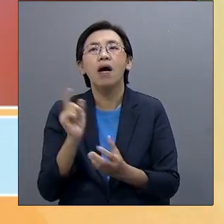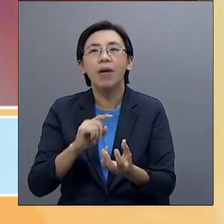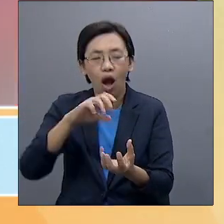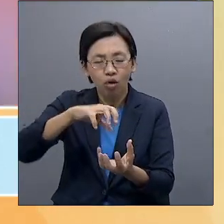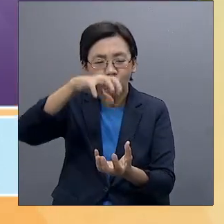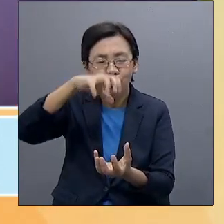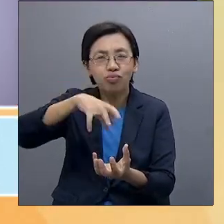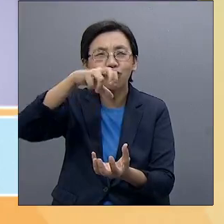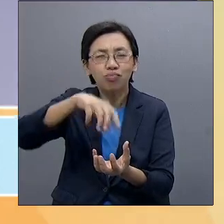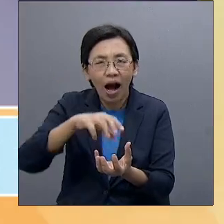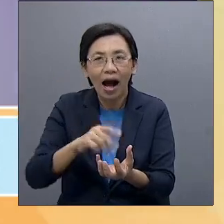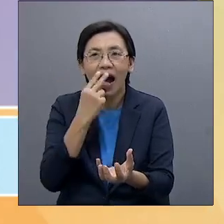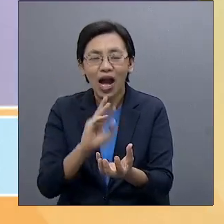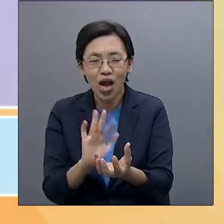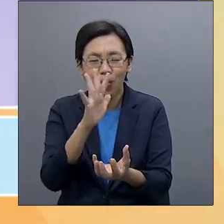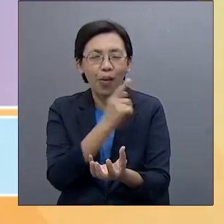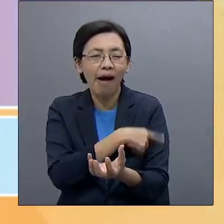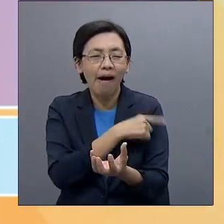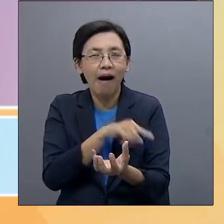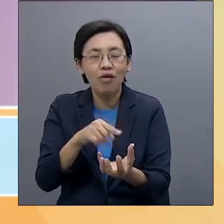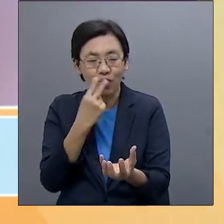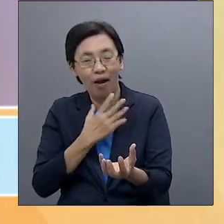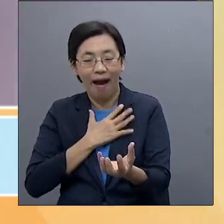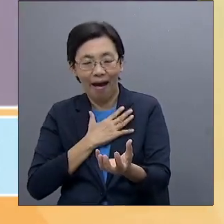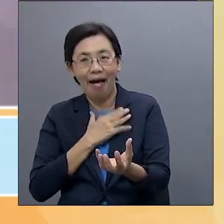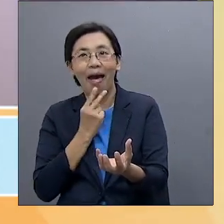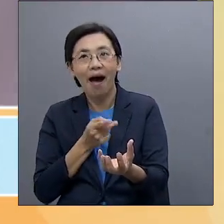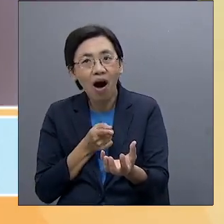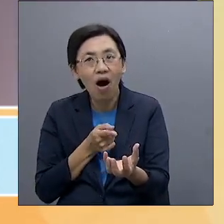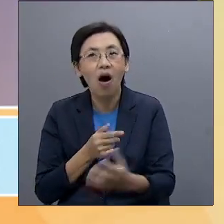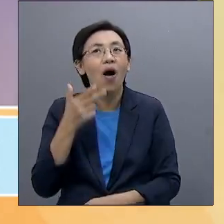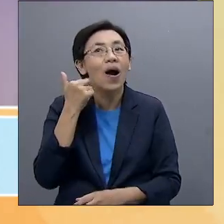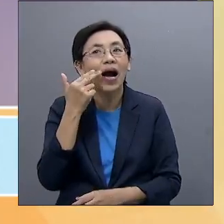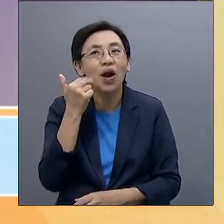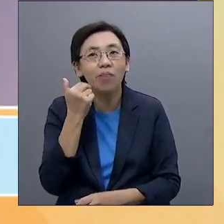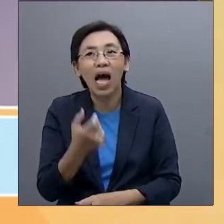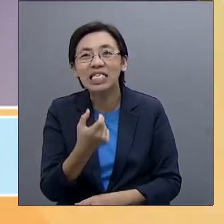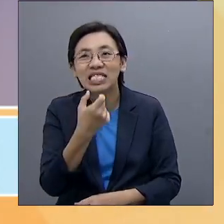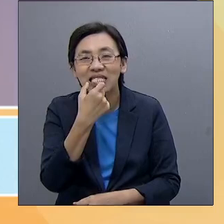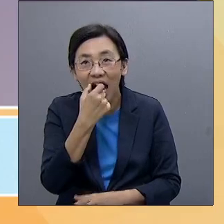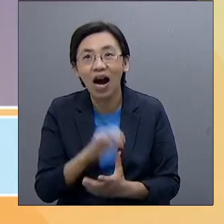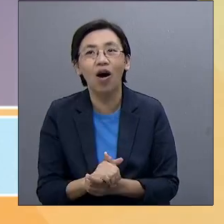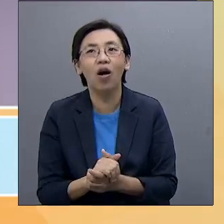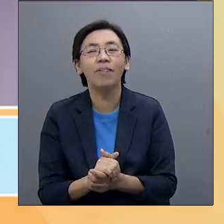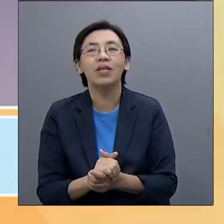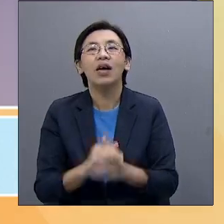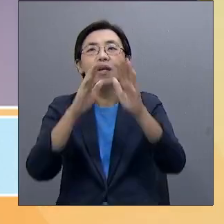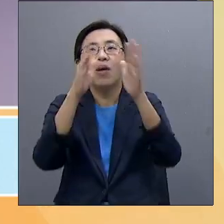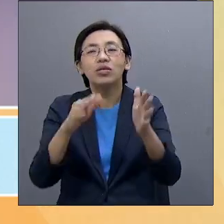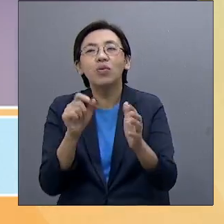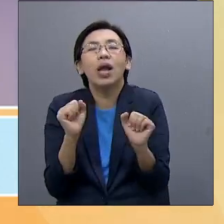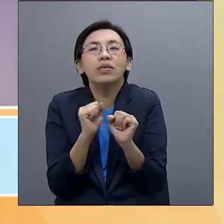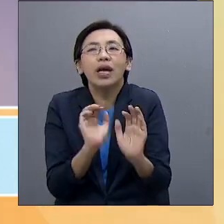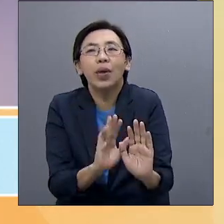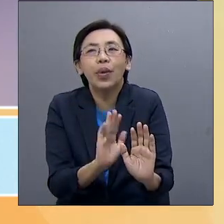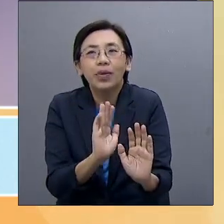ควันเกิดอะไรที่น่าตื่นเต้นหลังๆที่เห็นมาก็คือข่าวที่บอกนะมีขนมกรุบกรอบใช่ไหมเอาไปแช่ในเส้นเหลวมันก็เลย